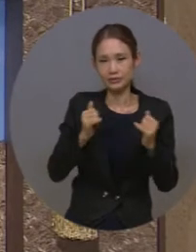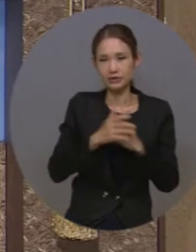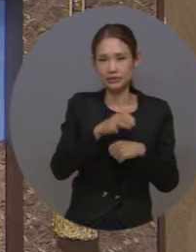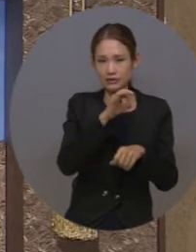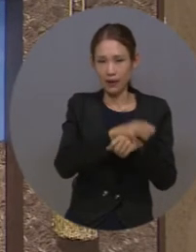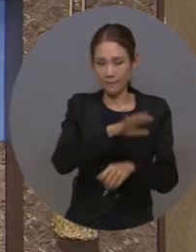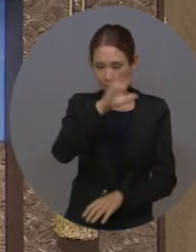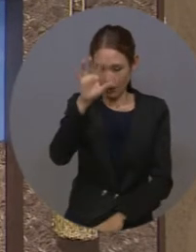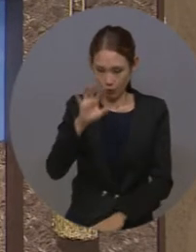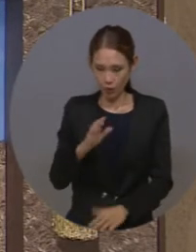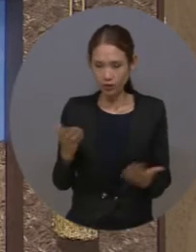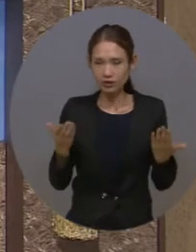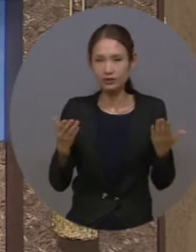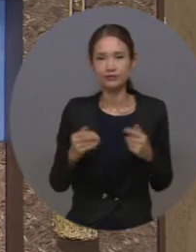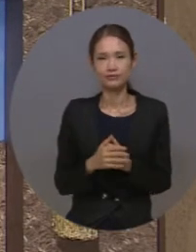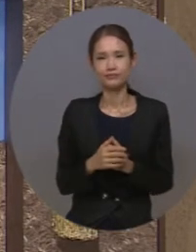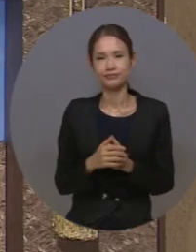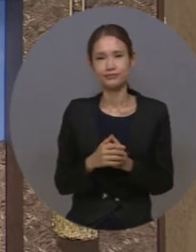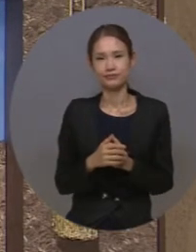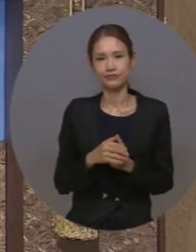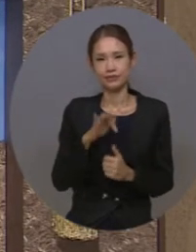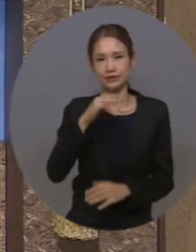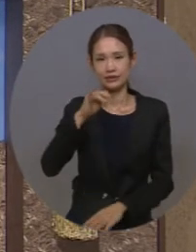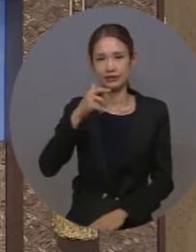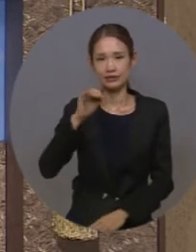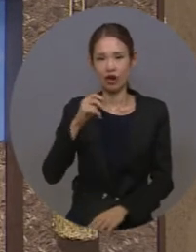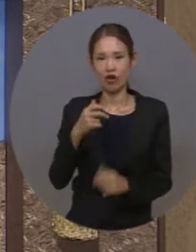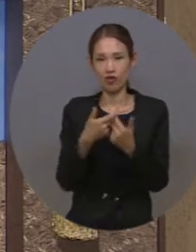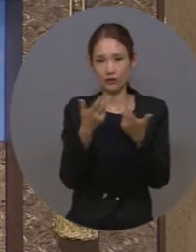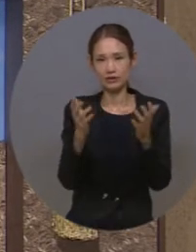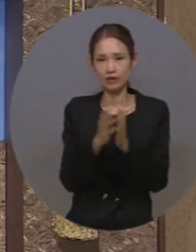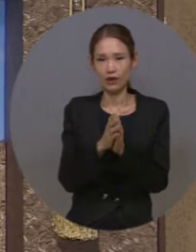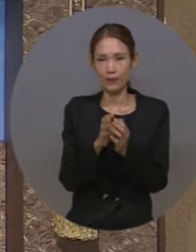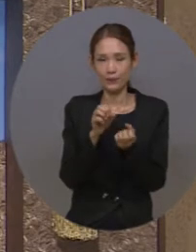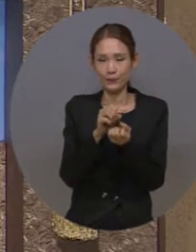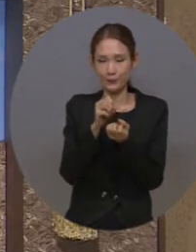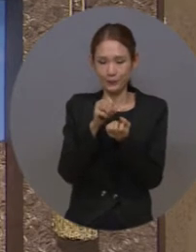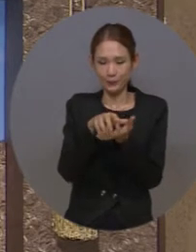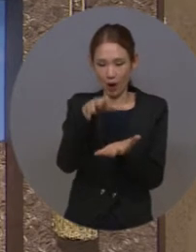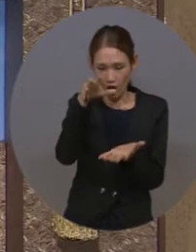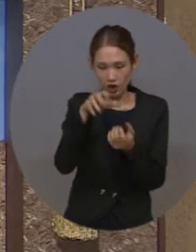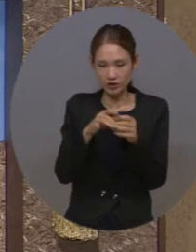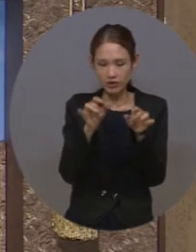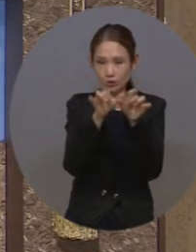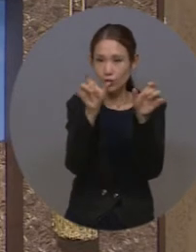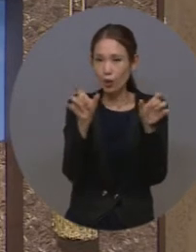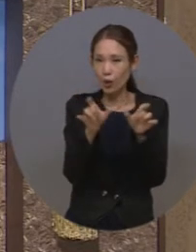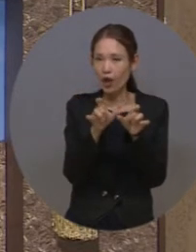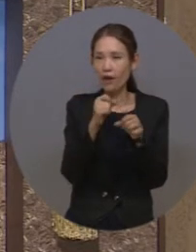또 반복적인 일을 하고요. 또 시니어 클럽에서는 뭐 뻥튀기나 네. 도넛을